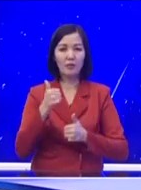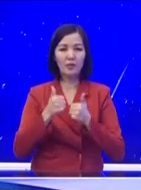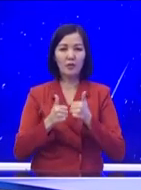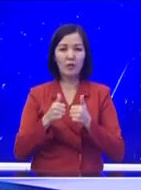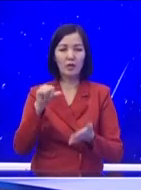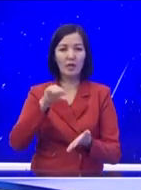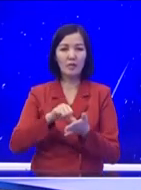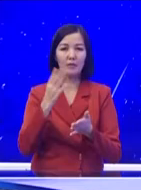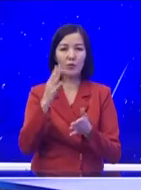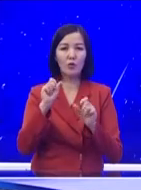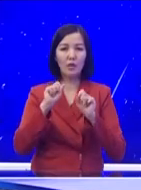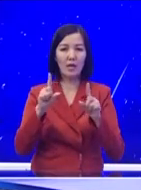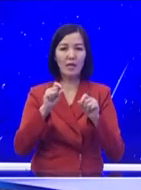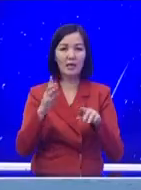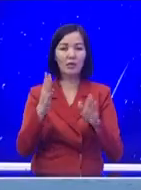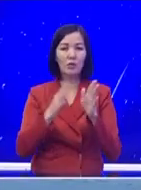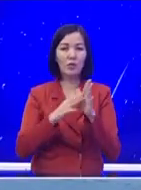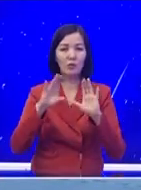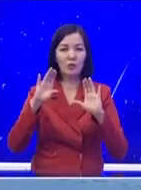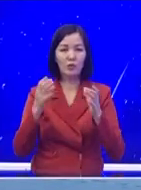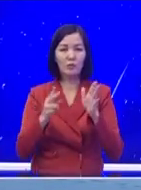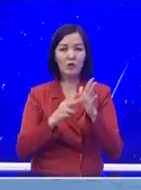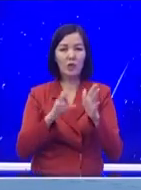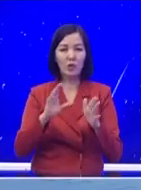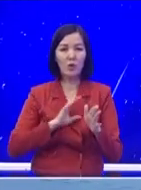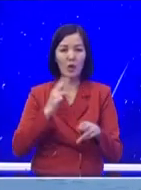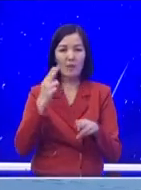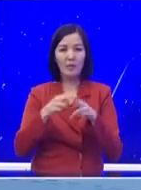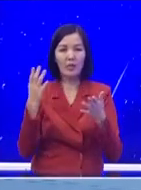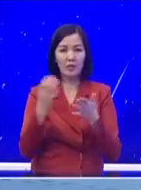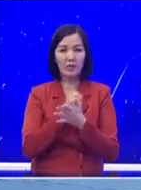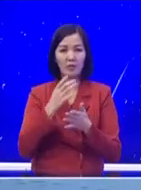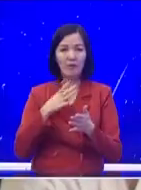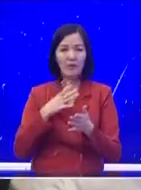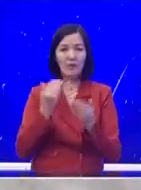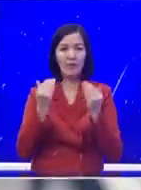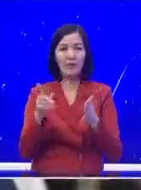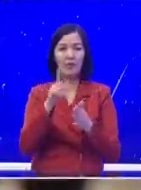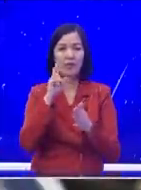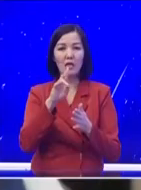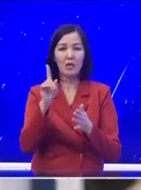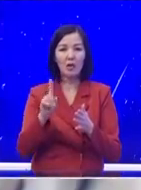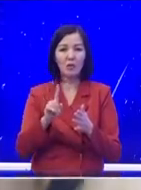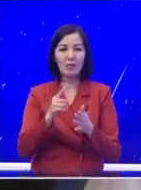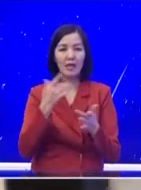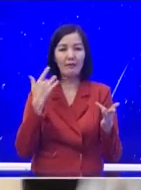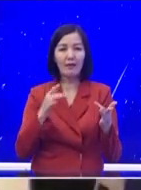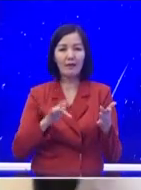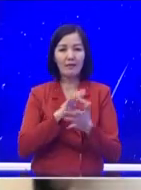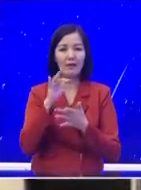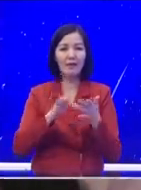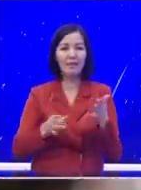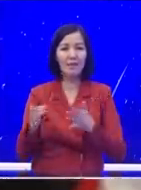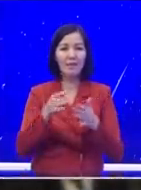облыстық турнирге қатысып, 4 алтын, 9 күміс, 7 қола медальді жеңіп алды. Енді жасөспірімдер наурыз айында Тараз